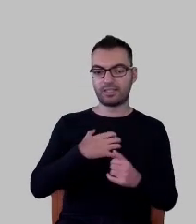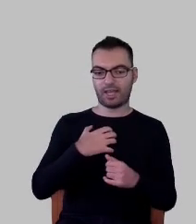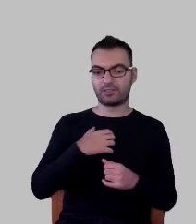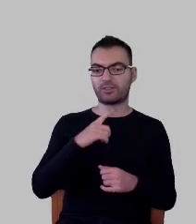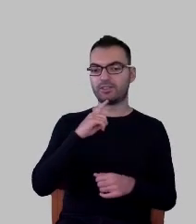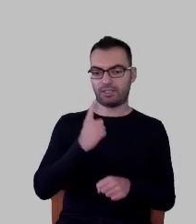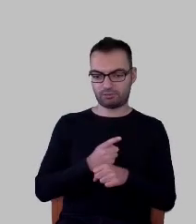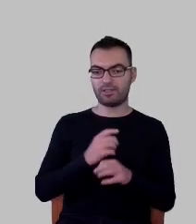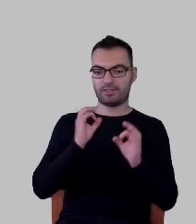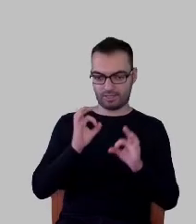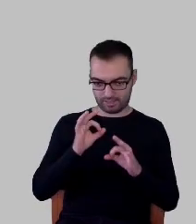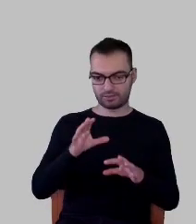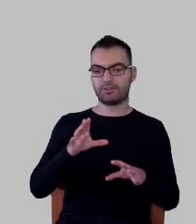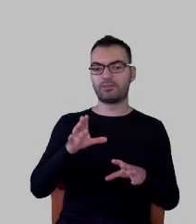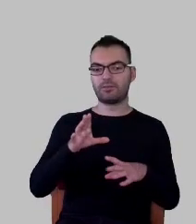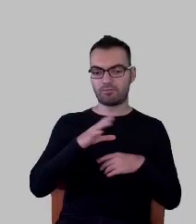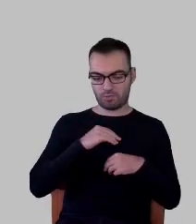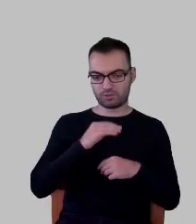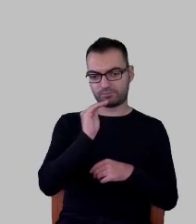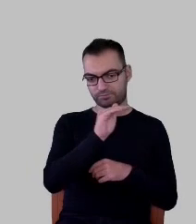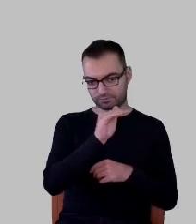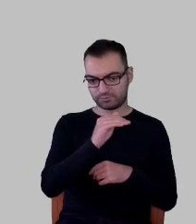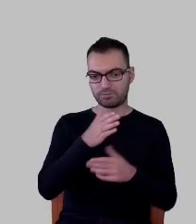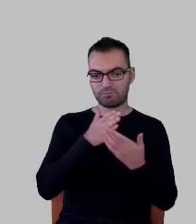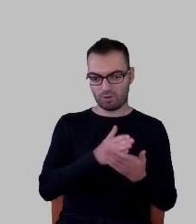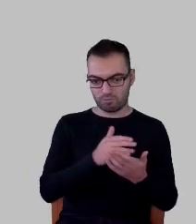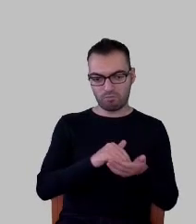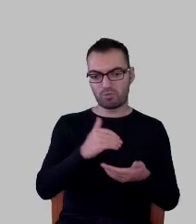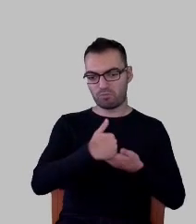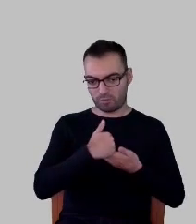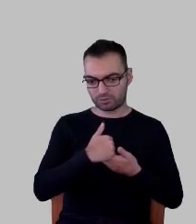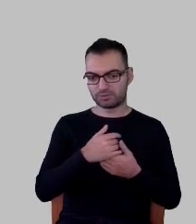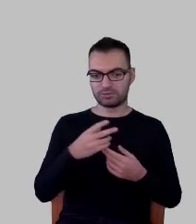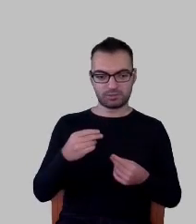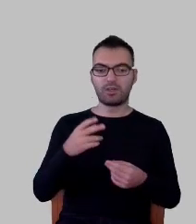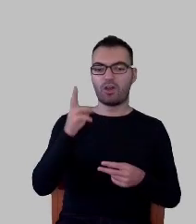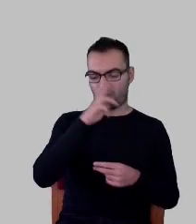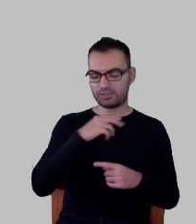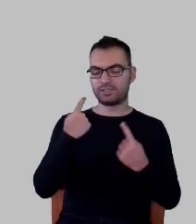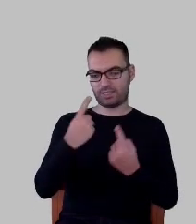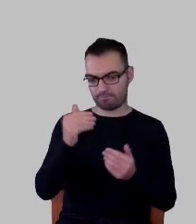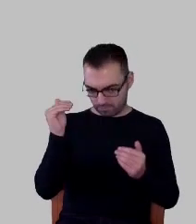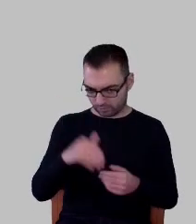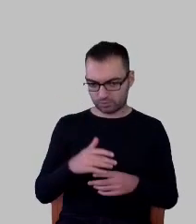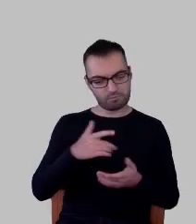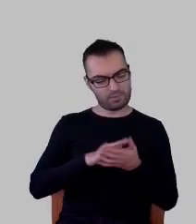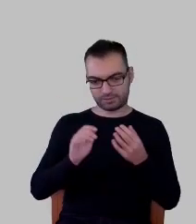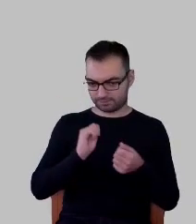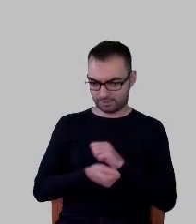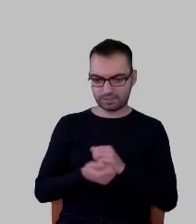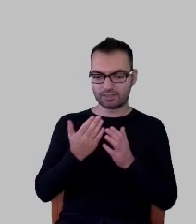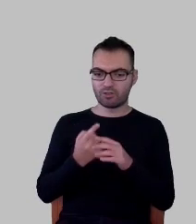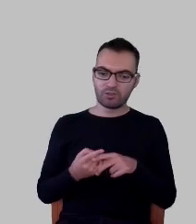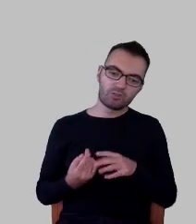ten moment, kiedy szkoła chciałaby poprosić poradnię psychologiczno-pedagogiczną o wsparcie w rozwiązaniu problemu ucznia? Może. Tu się nic nie zmieniło. To jest